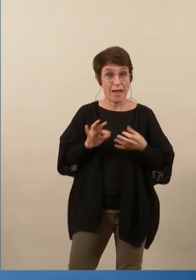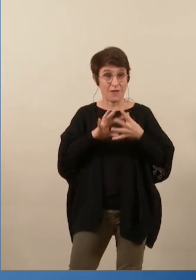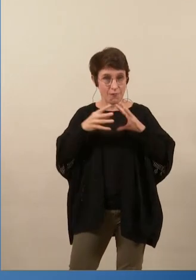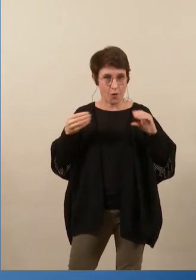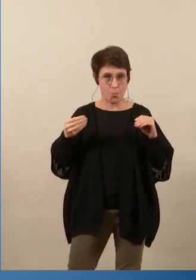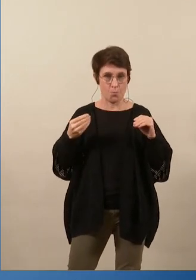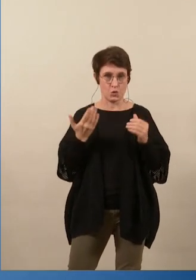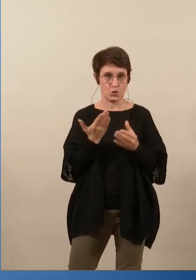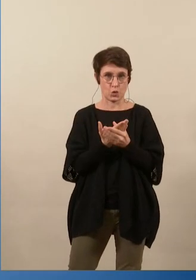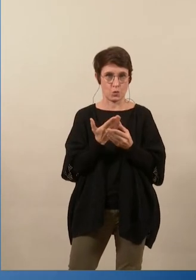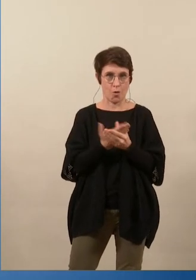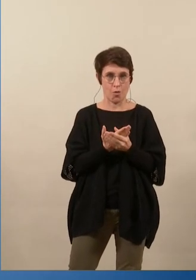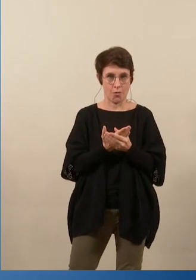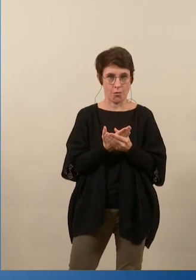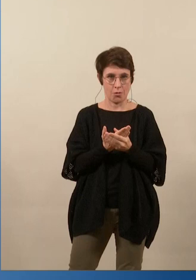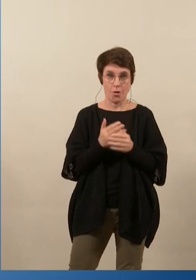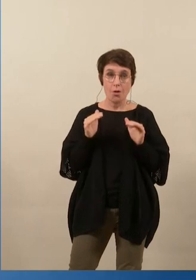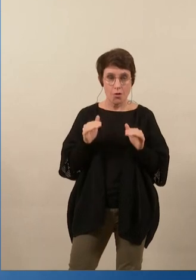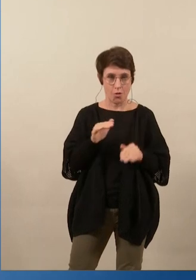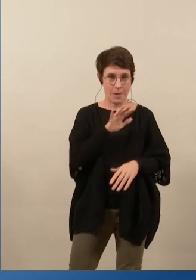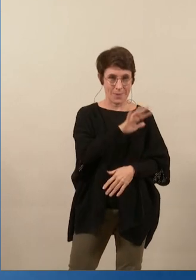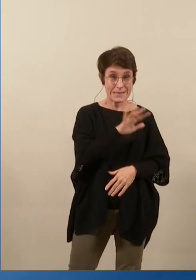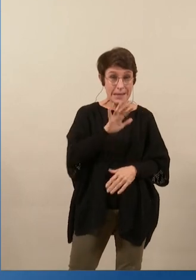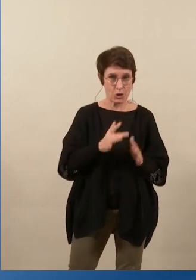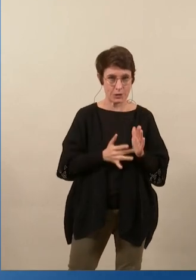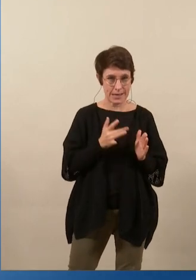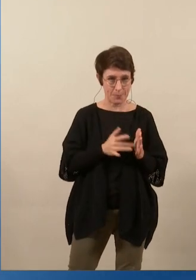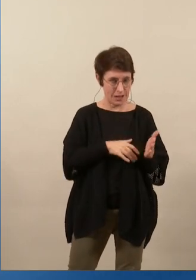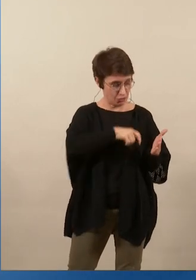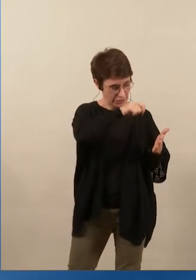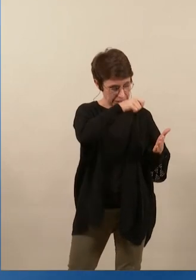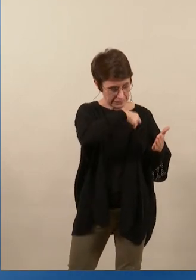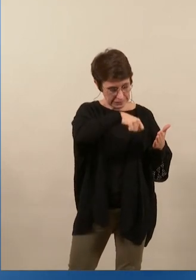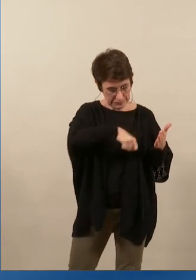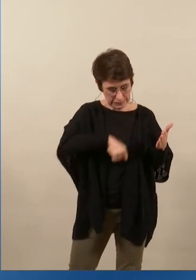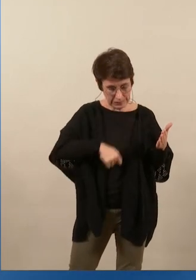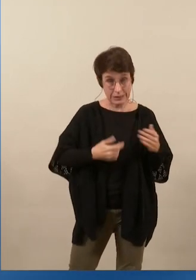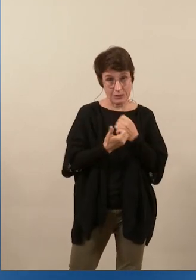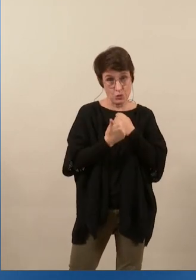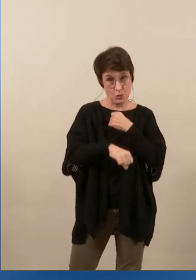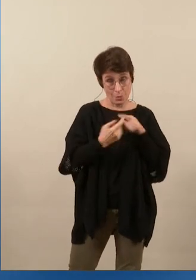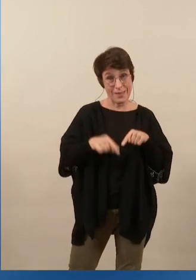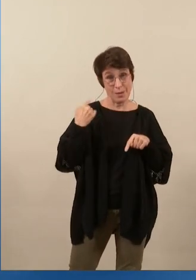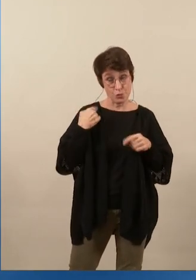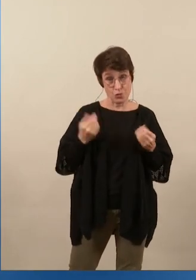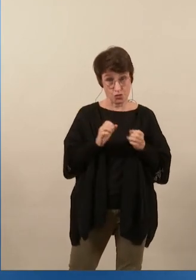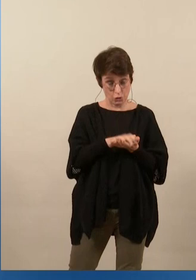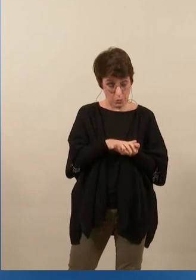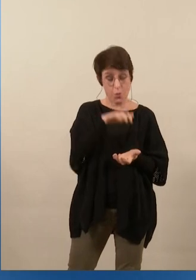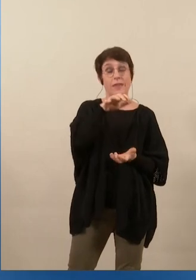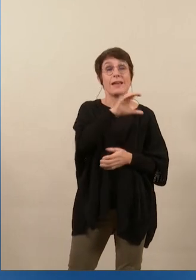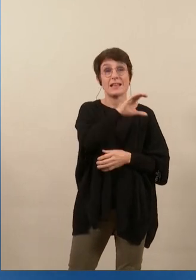enfin nous sommes quand même passés de 55 pages rédigé la semaine dernière à 122 pages aujourd'hui ce qui correspond à